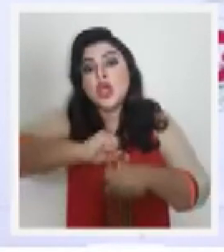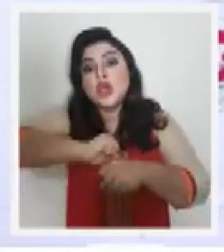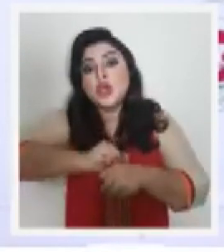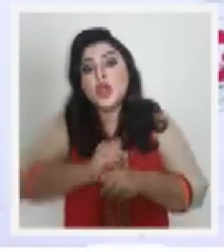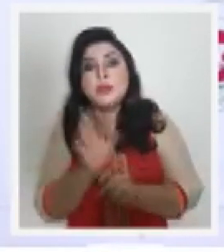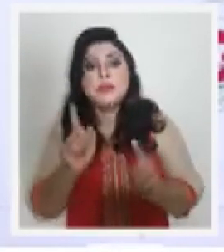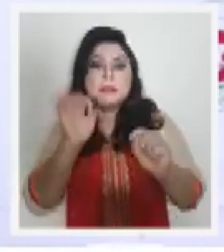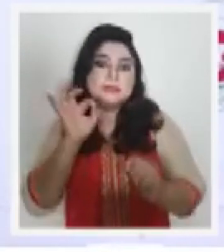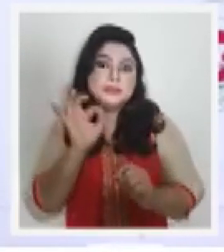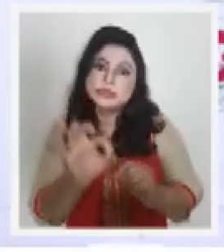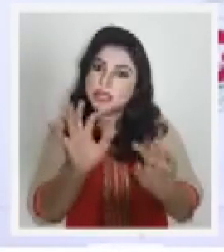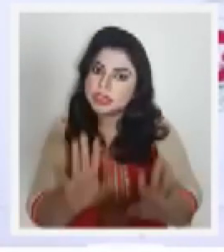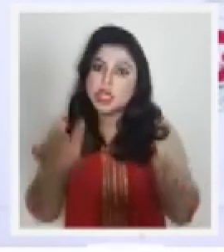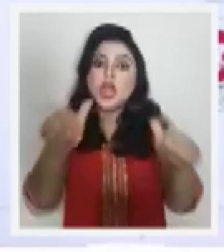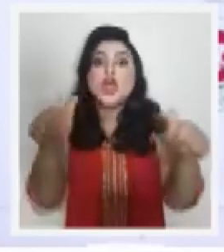ডিভিশনে